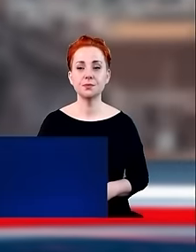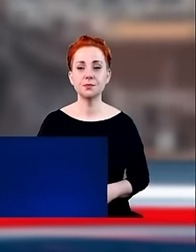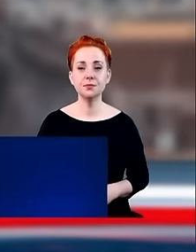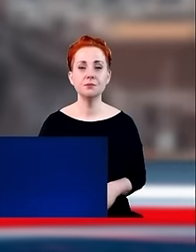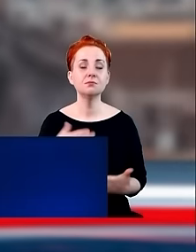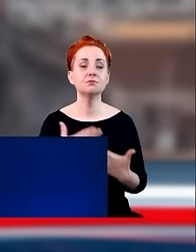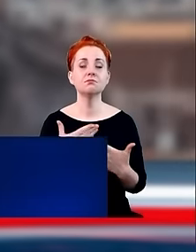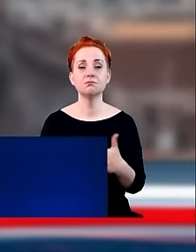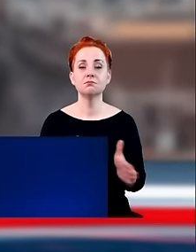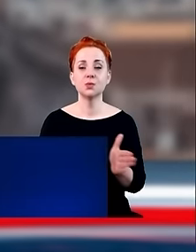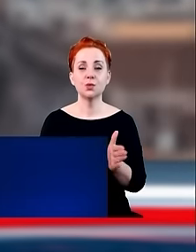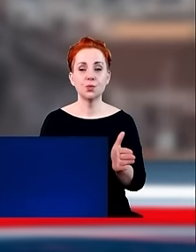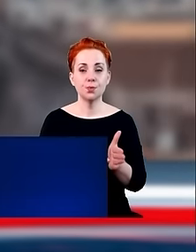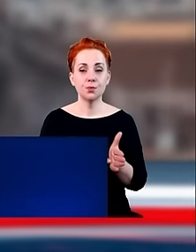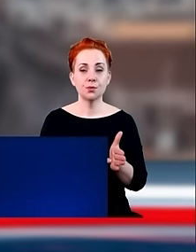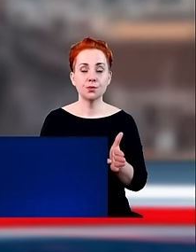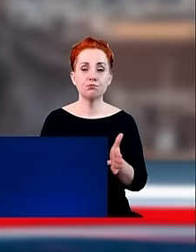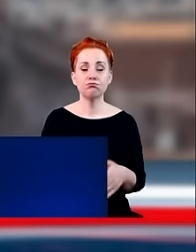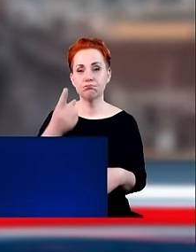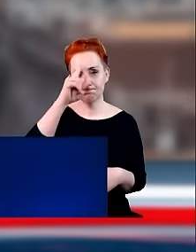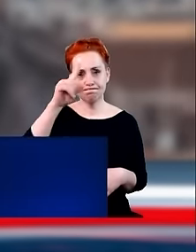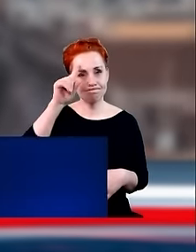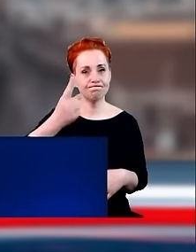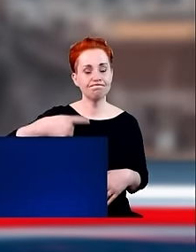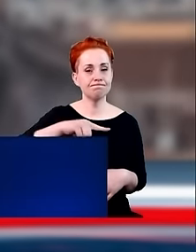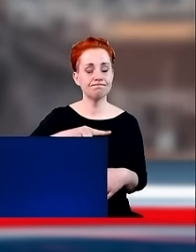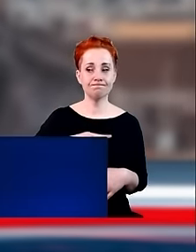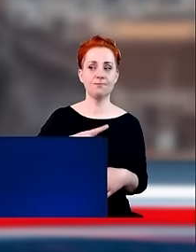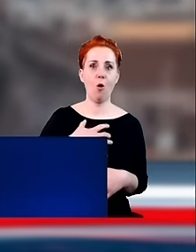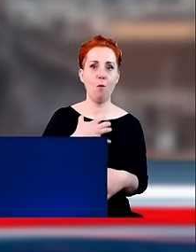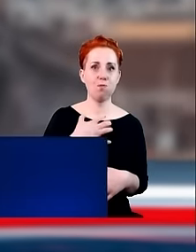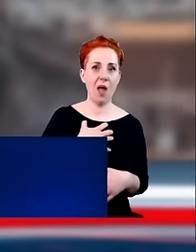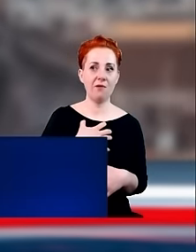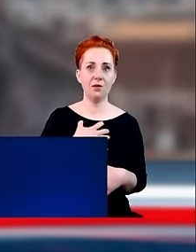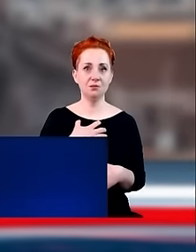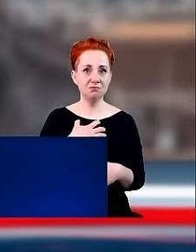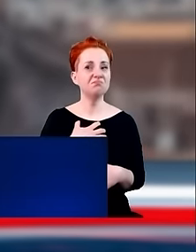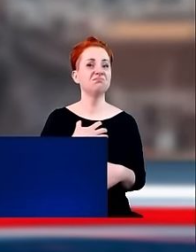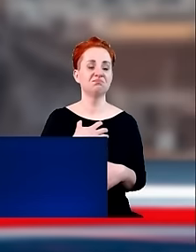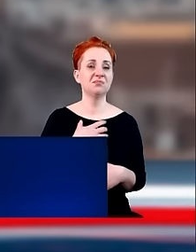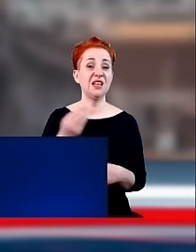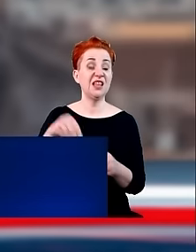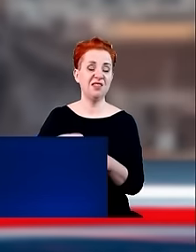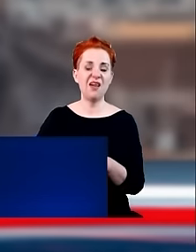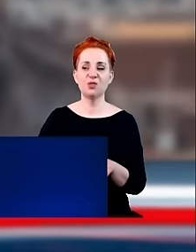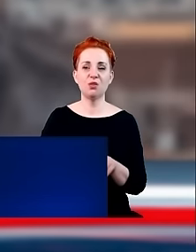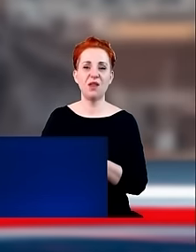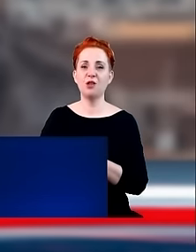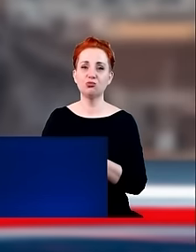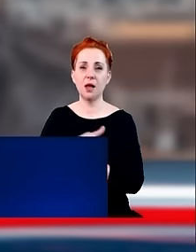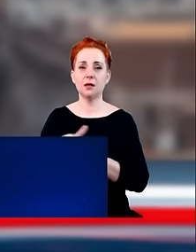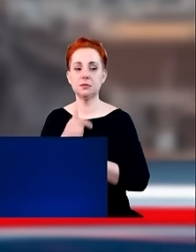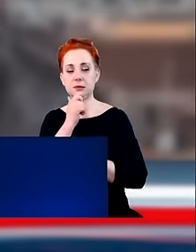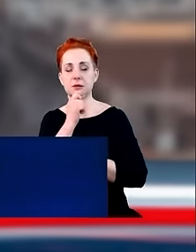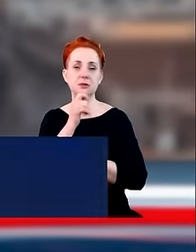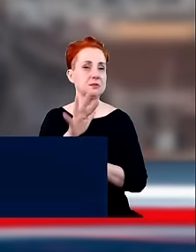to budzi obawy i my dostajemy takie sygnały ze strony właśnie inwestorów zagranicznych. Że